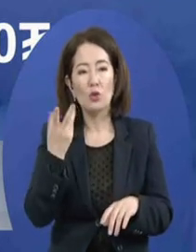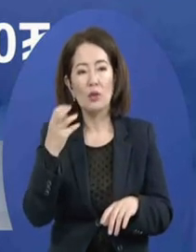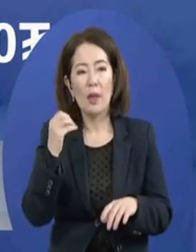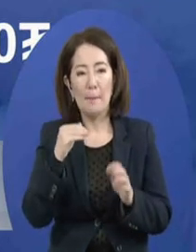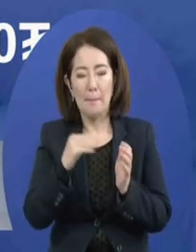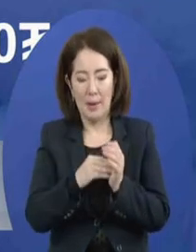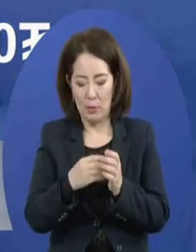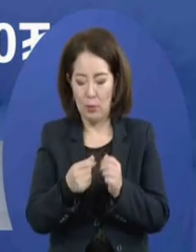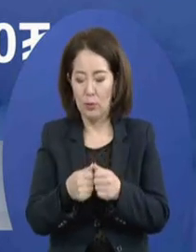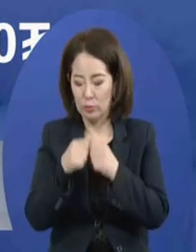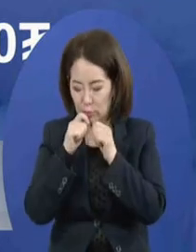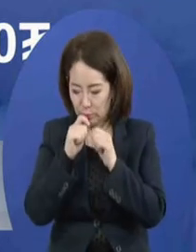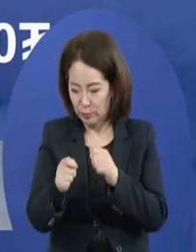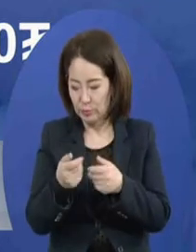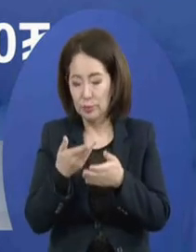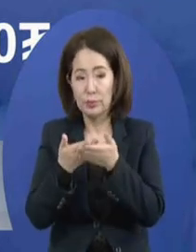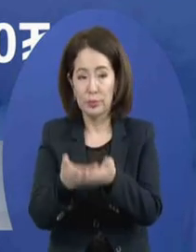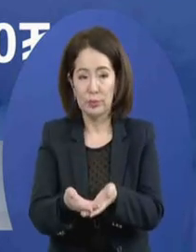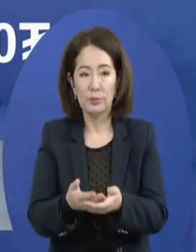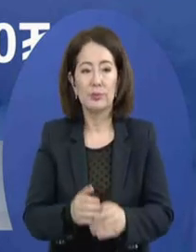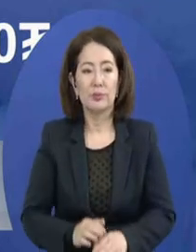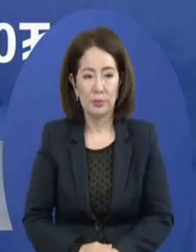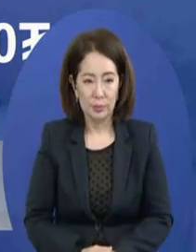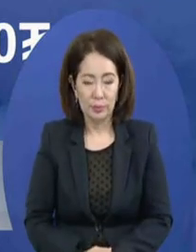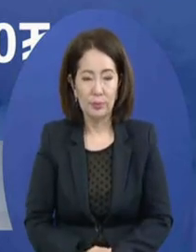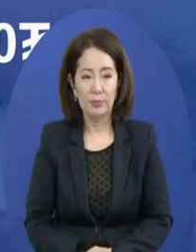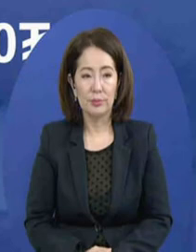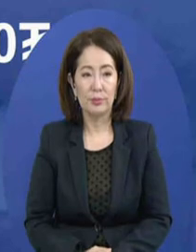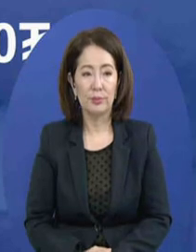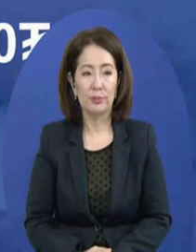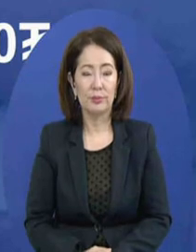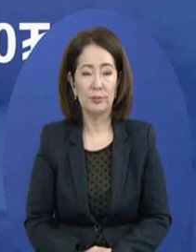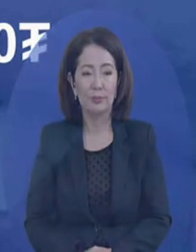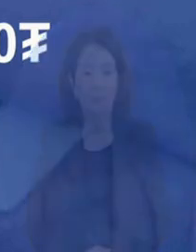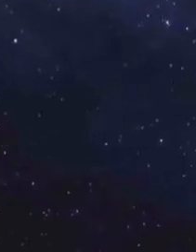ахмадуудад 250 мянган төгрөгийн дэмжлэг олгож байна.